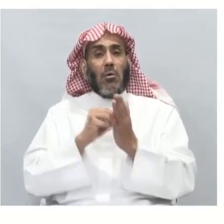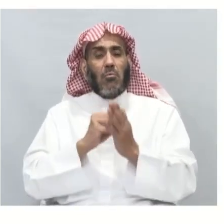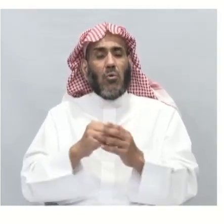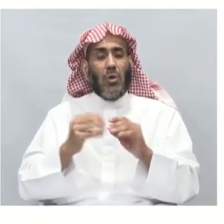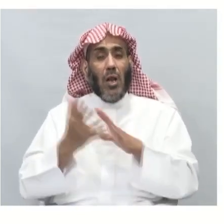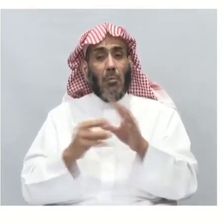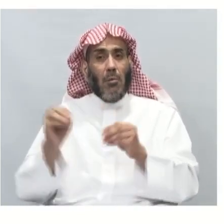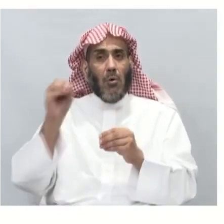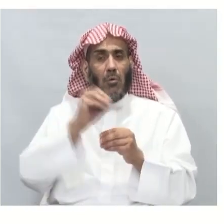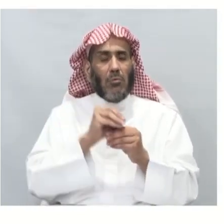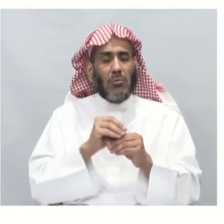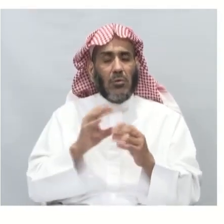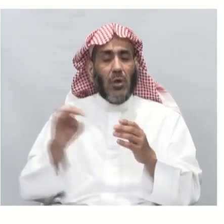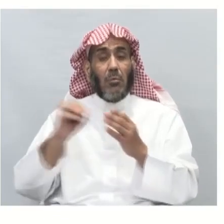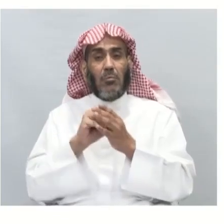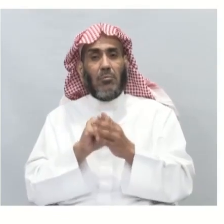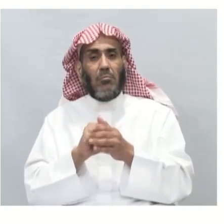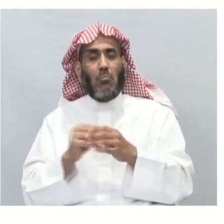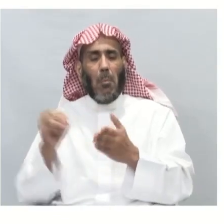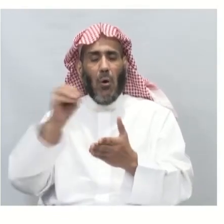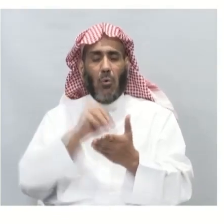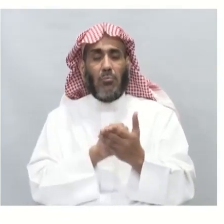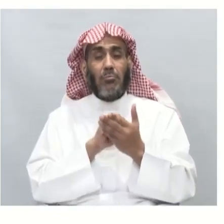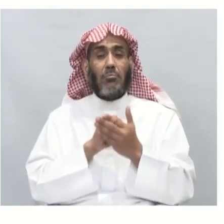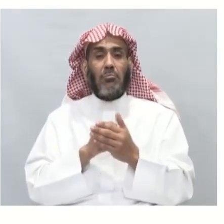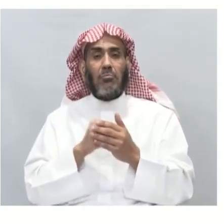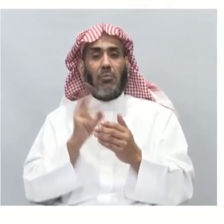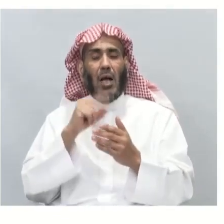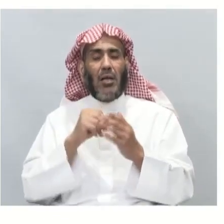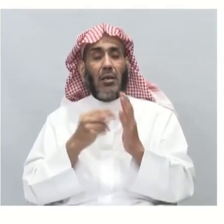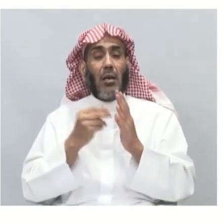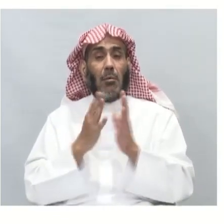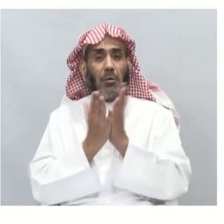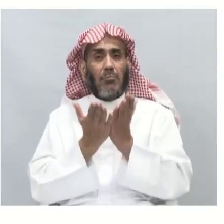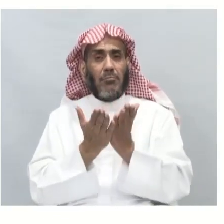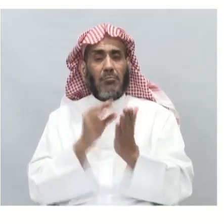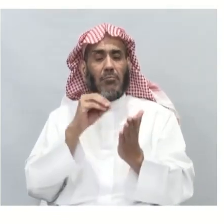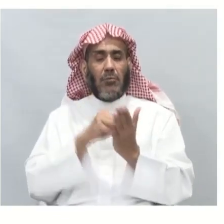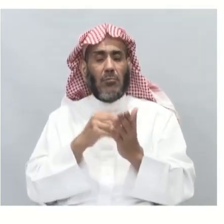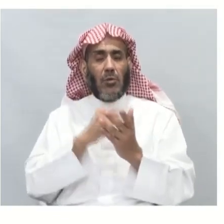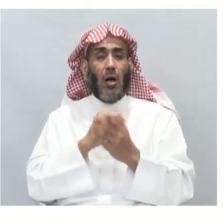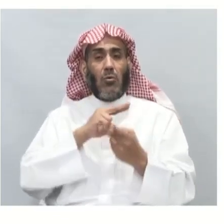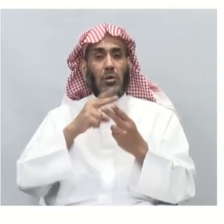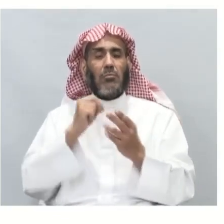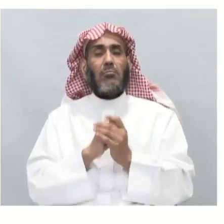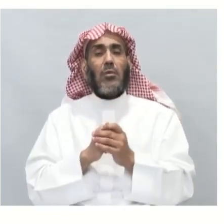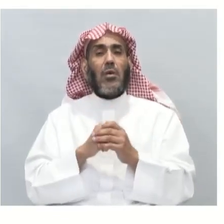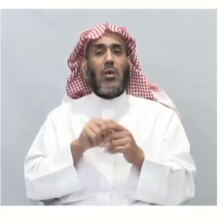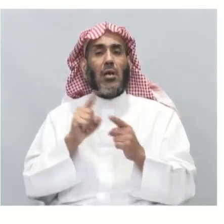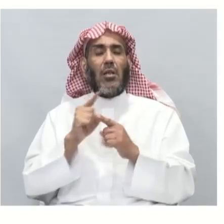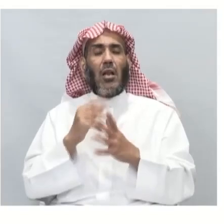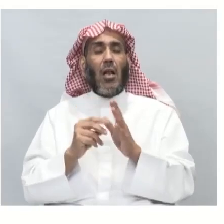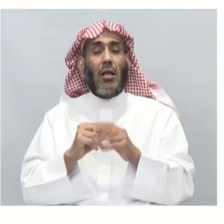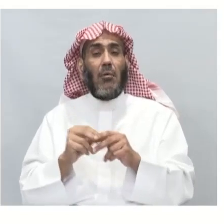الخبر المنقول خبر جيء به اليك منقول غير الخبر الذي انت الذي انت سمعت به قال عن الخبر